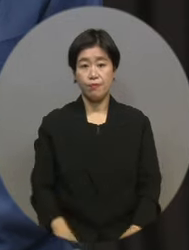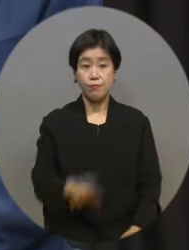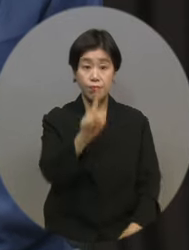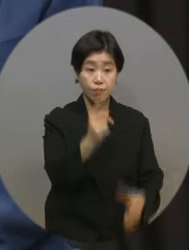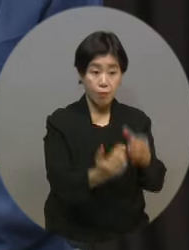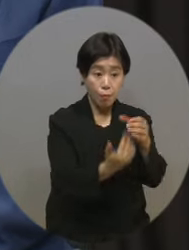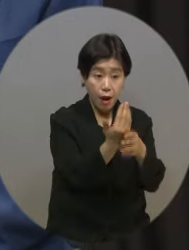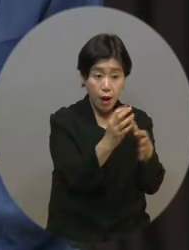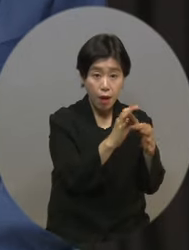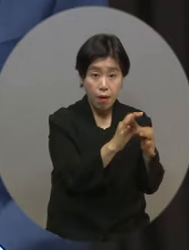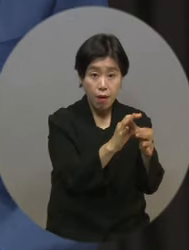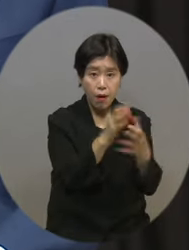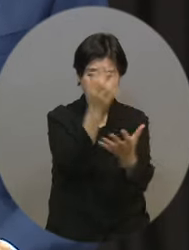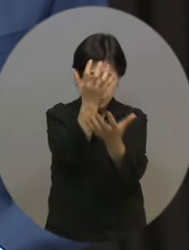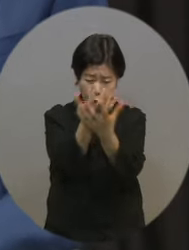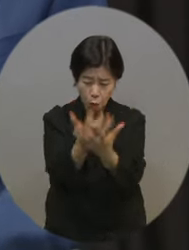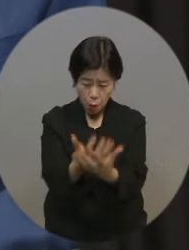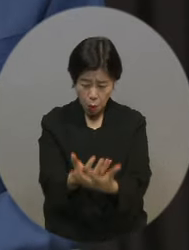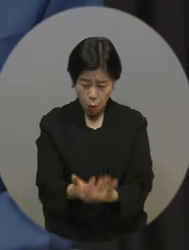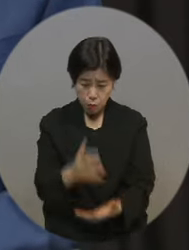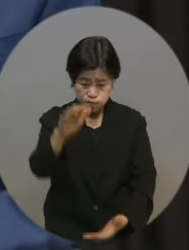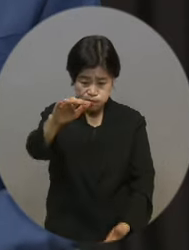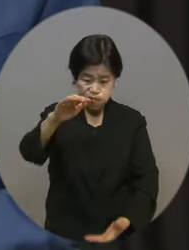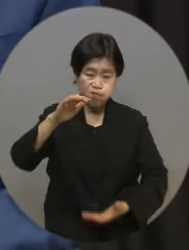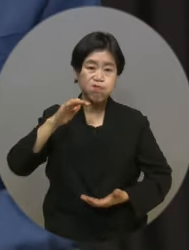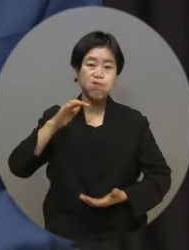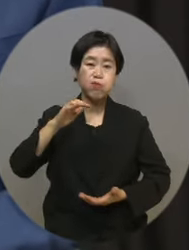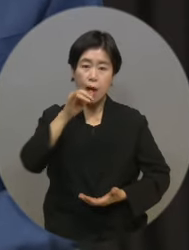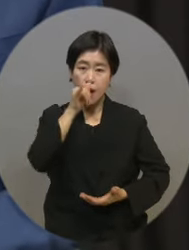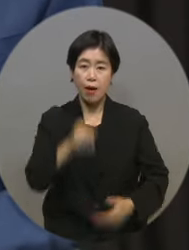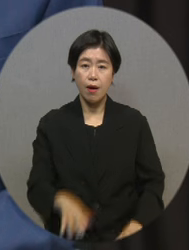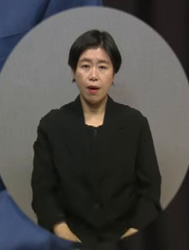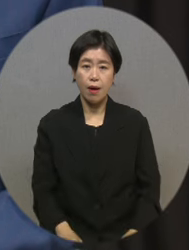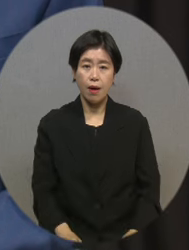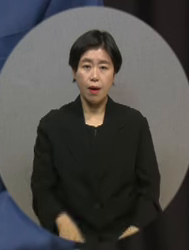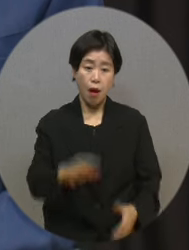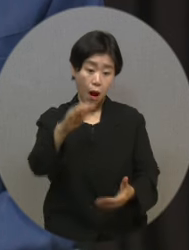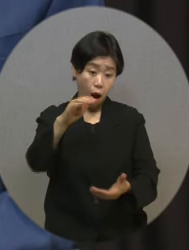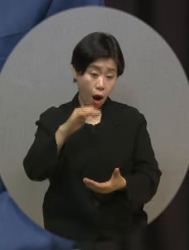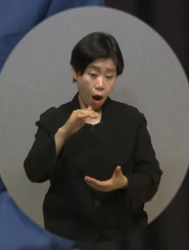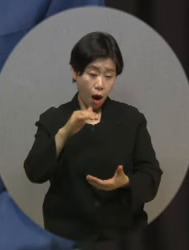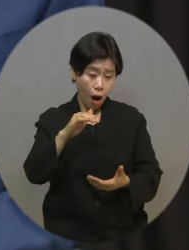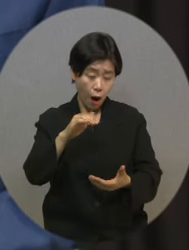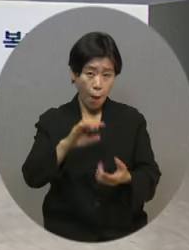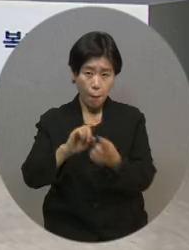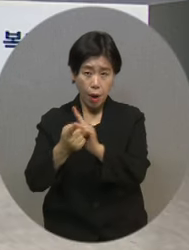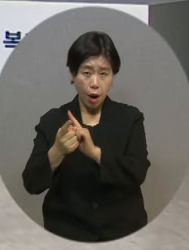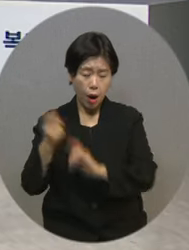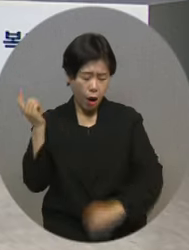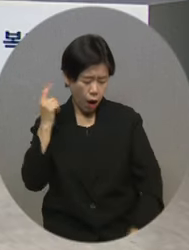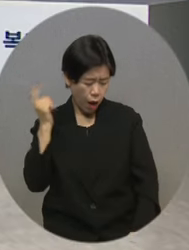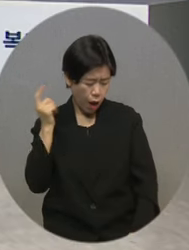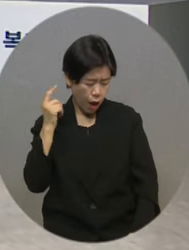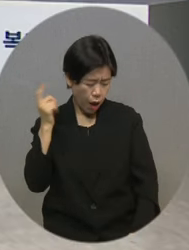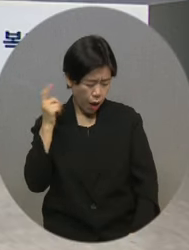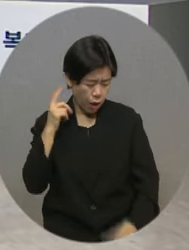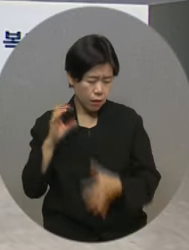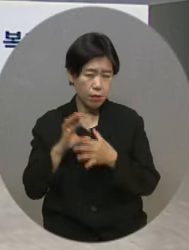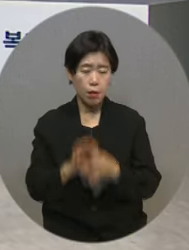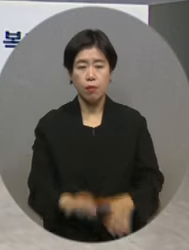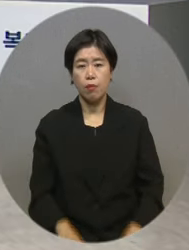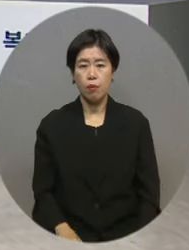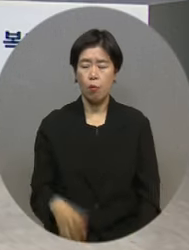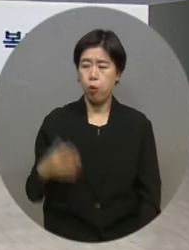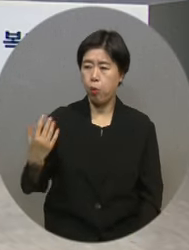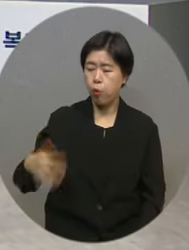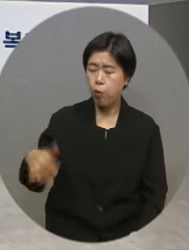사건당 모든 조사 서류가 오기 때문에 이제 그런 것들을 계속 소리로 들었던 거죠. 아이고,